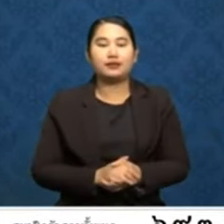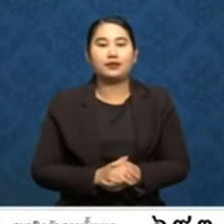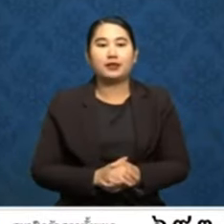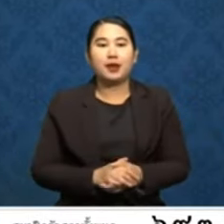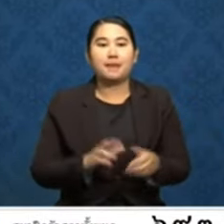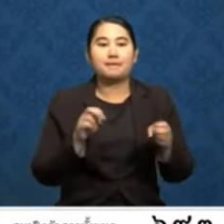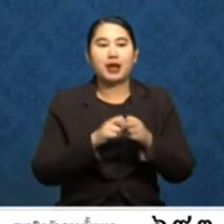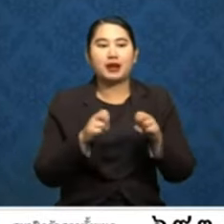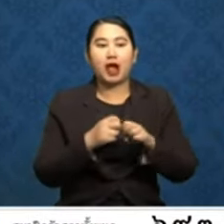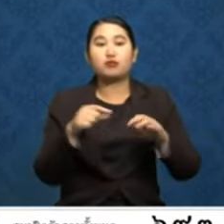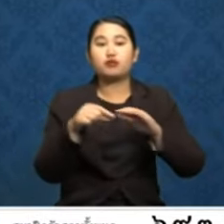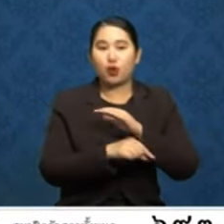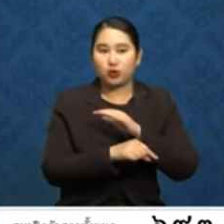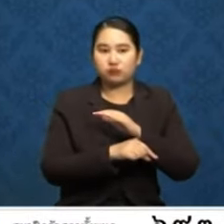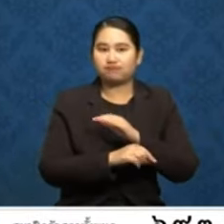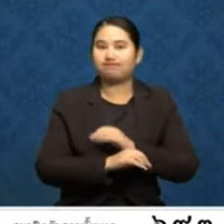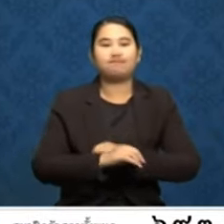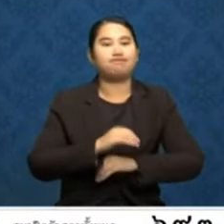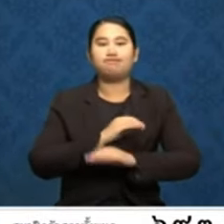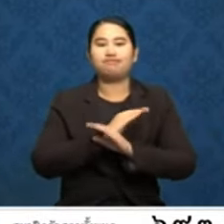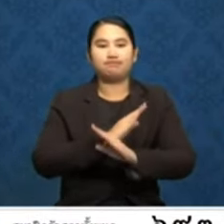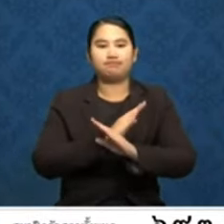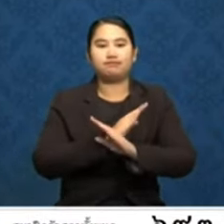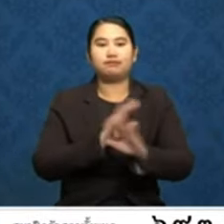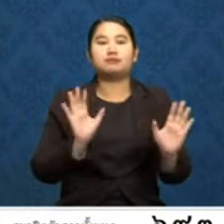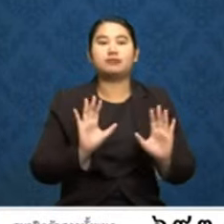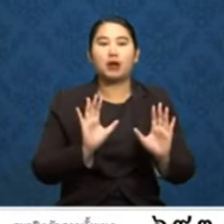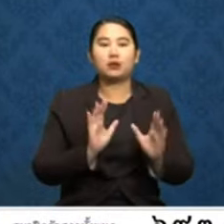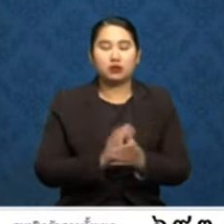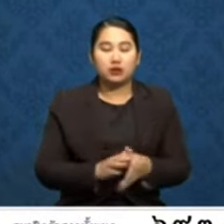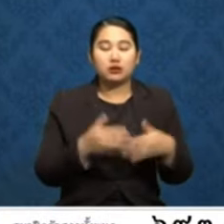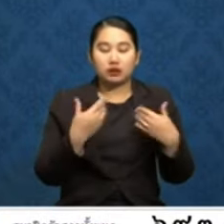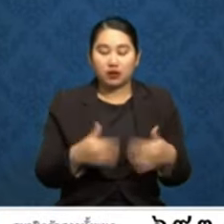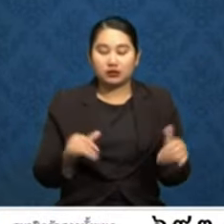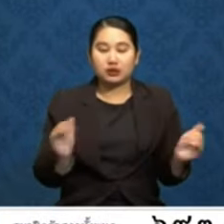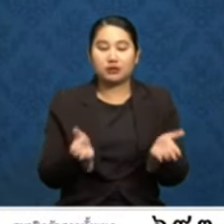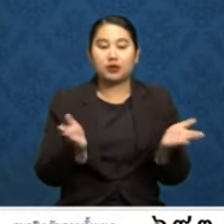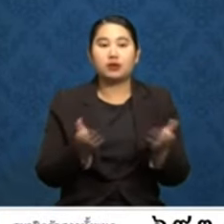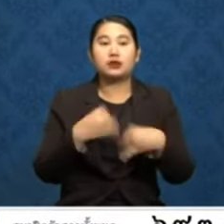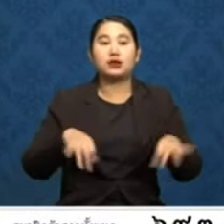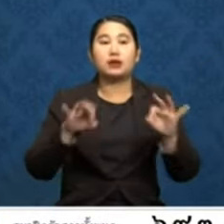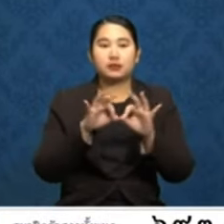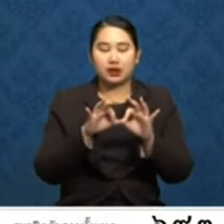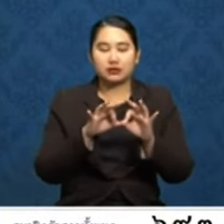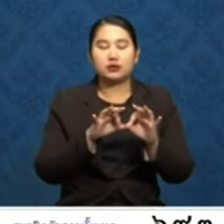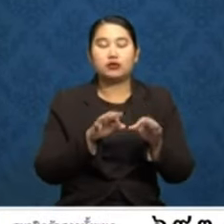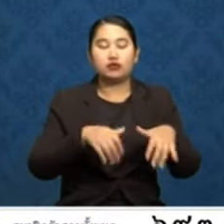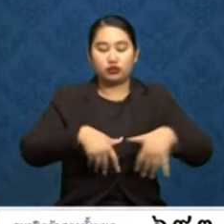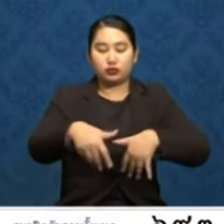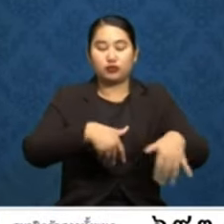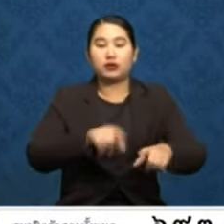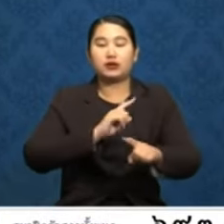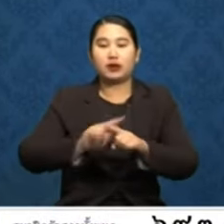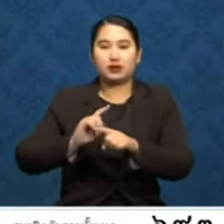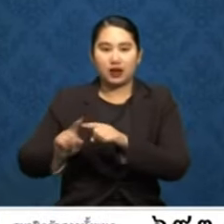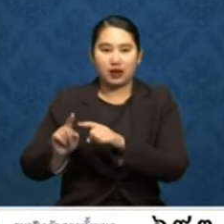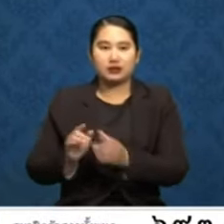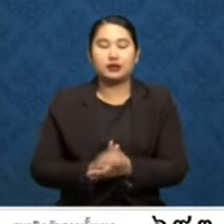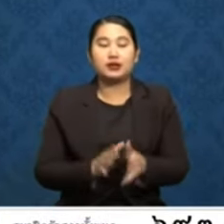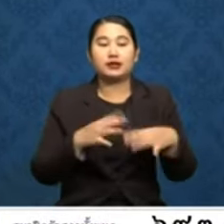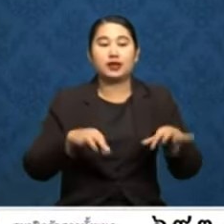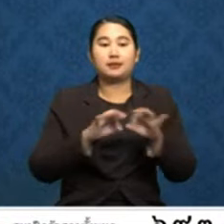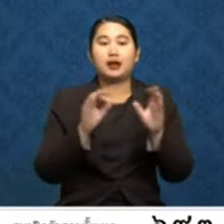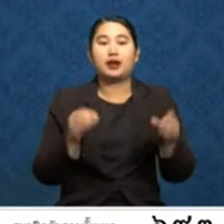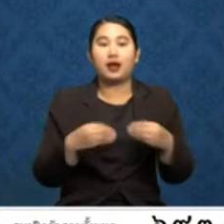านการทุจริตคอร์รัปชันทุกรูปแบบเน้นการมีส่วนร่วมของภาคประชาชนรวมทั้งให้ความสำคั